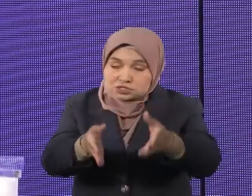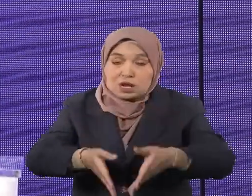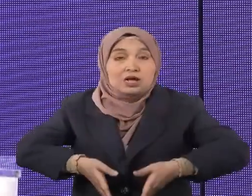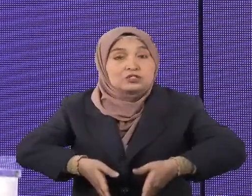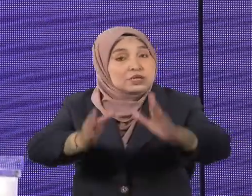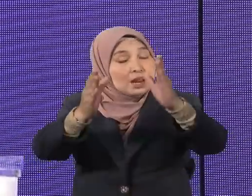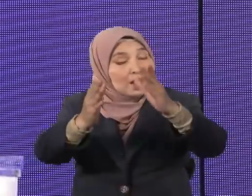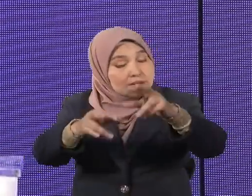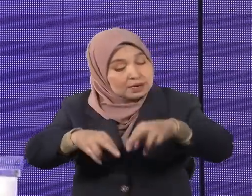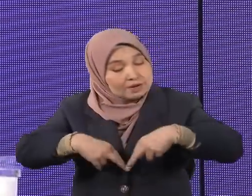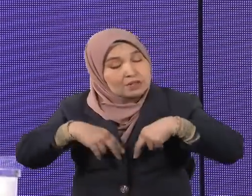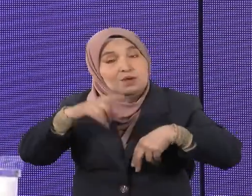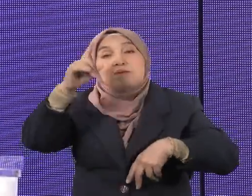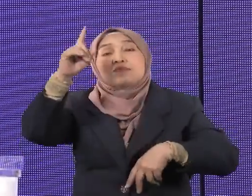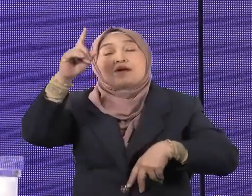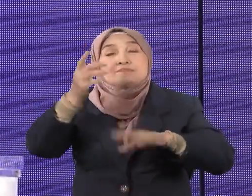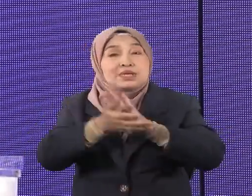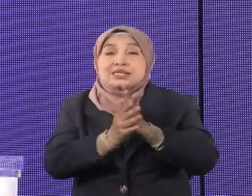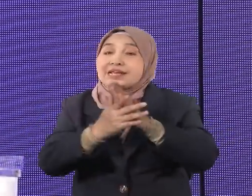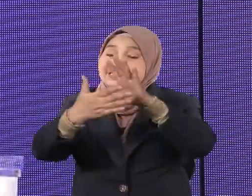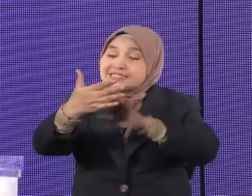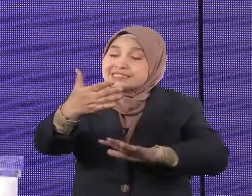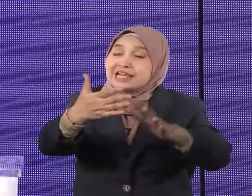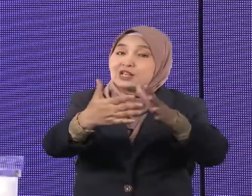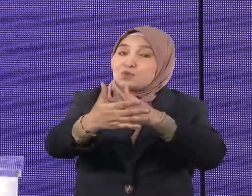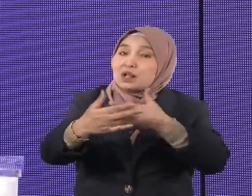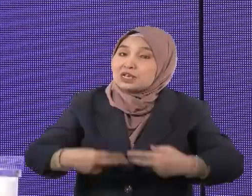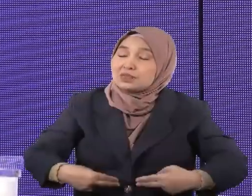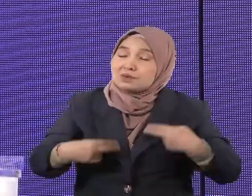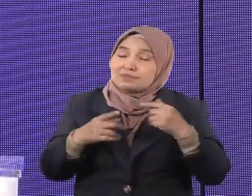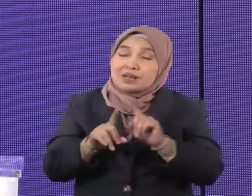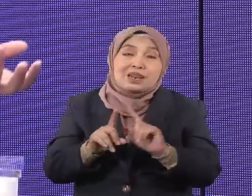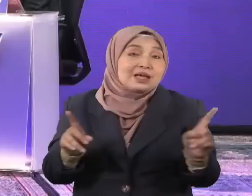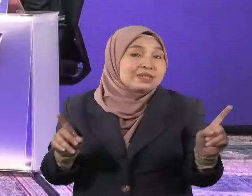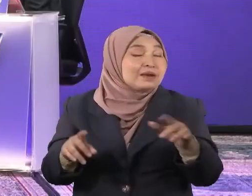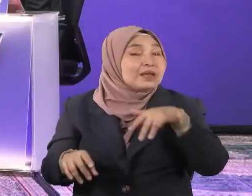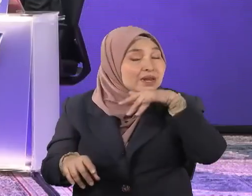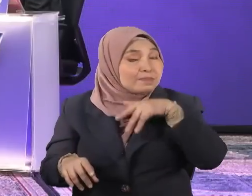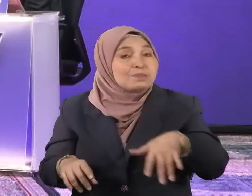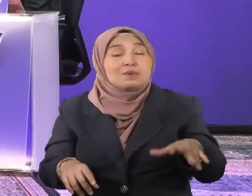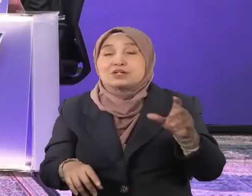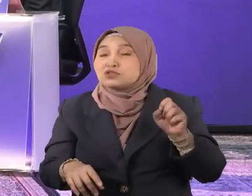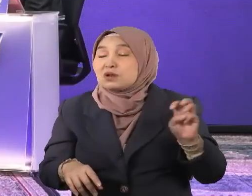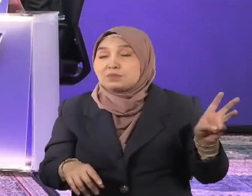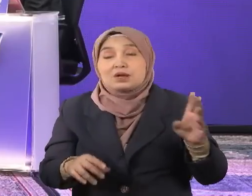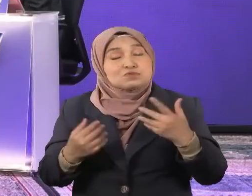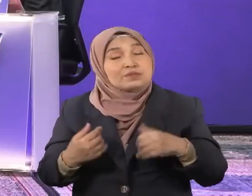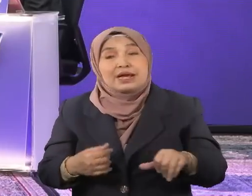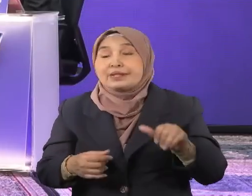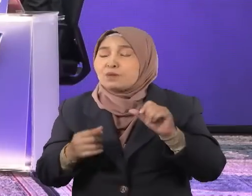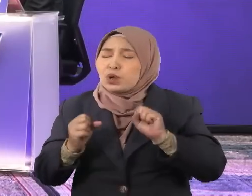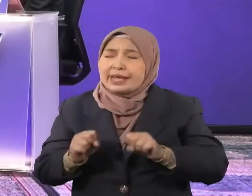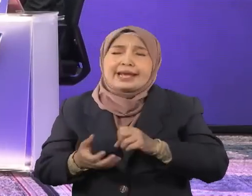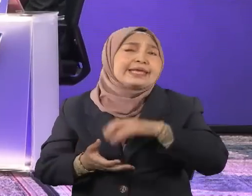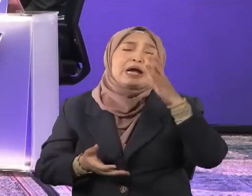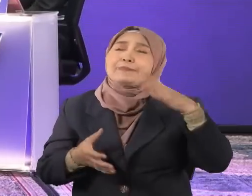ya, sabilillah ini, jadual hidup mereka tu lain sikit. Ya, sebenarnya Nabi SAW tu boleh je dah kaya dengan Khadijah kan. Pergi bercuti